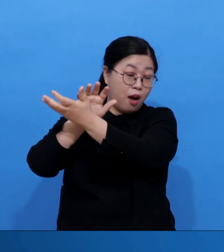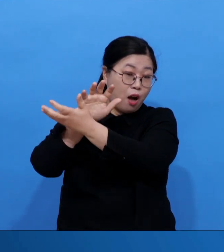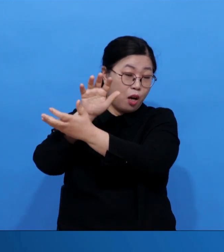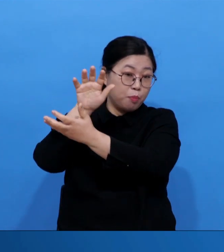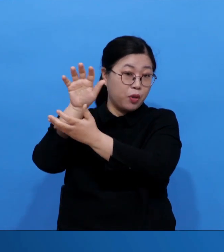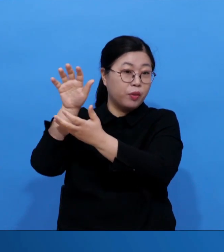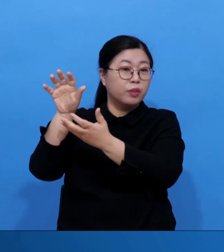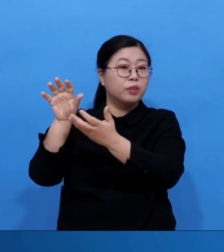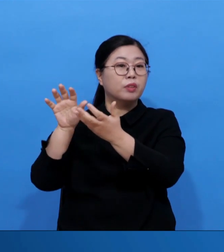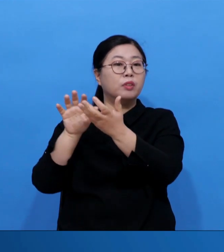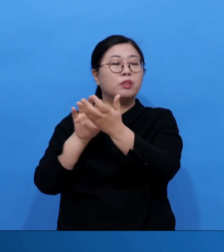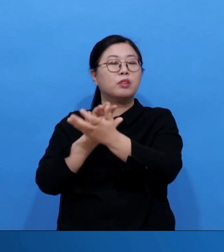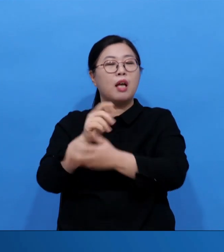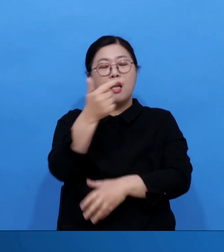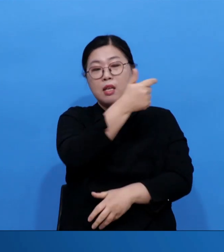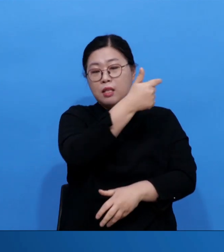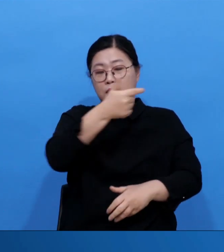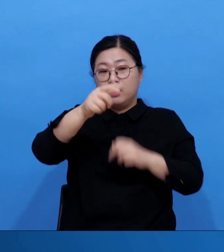일어나며